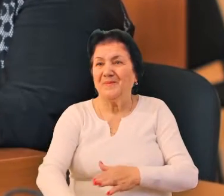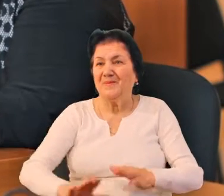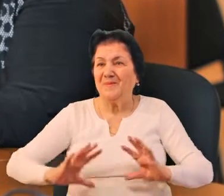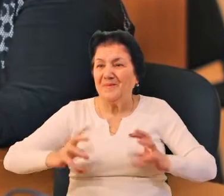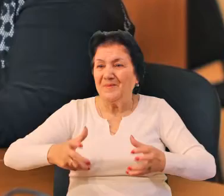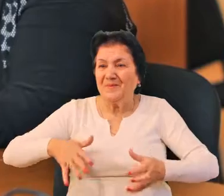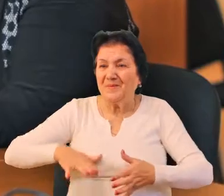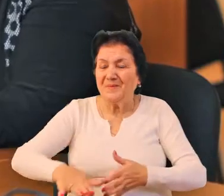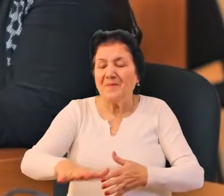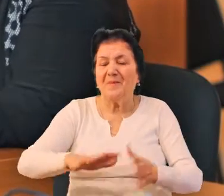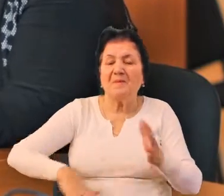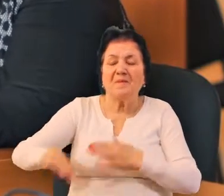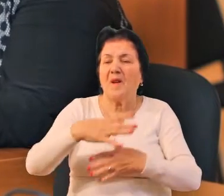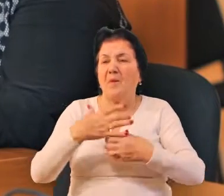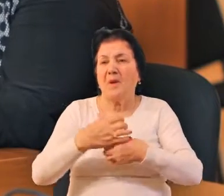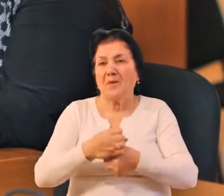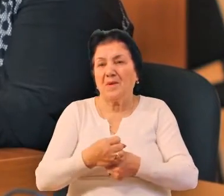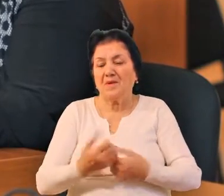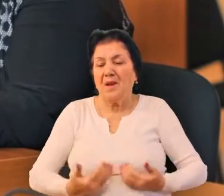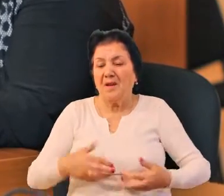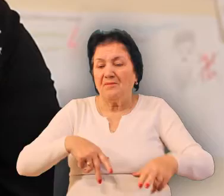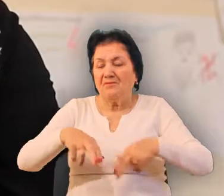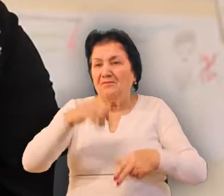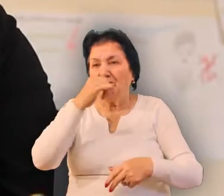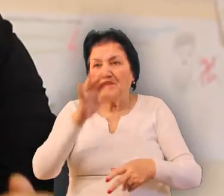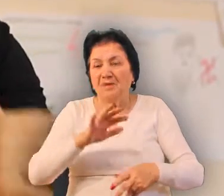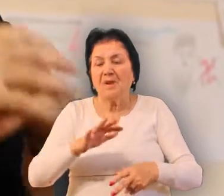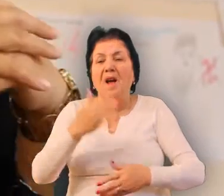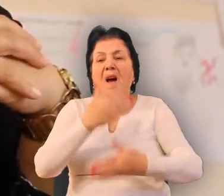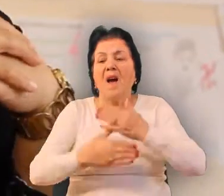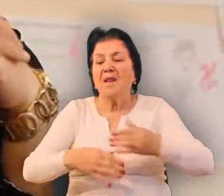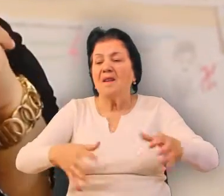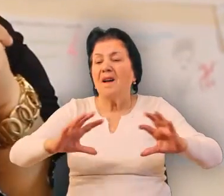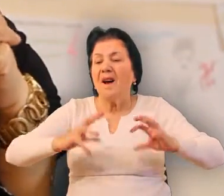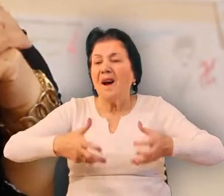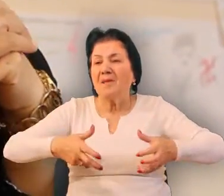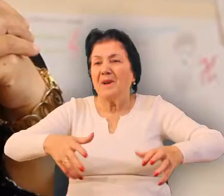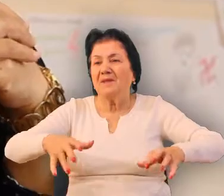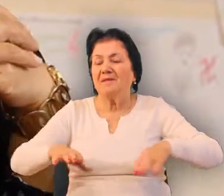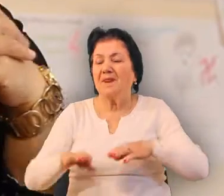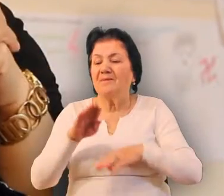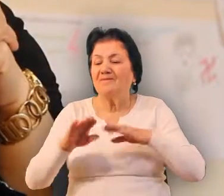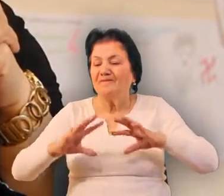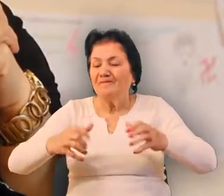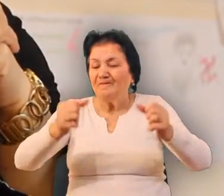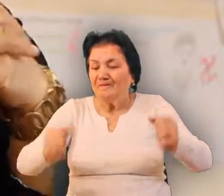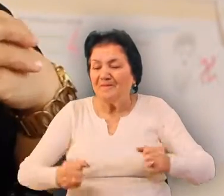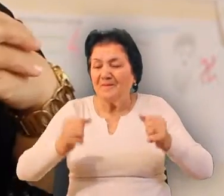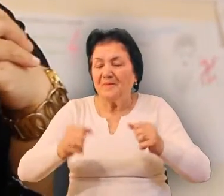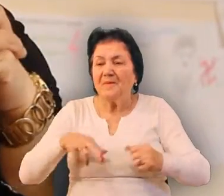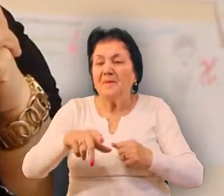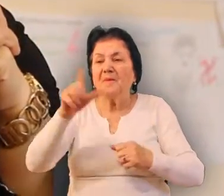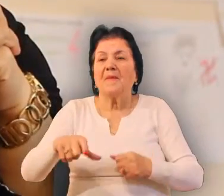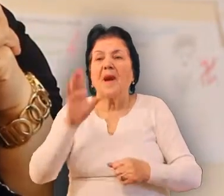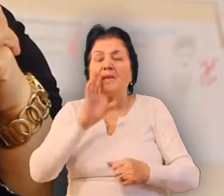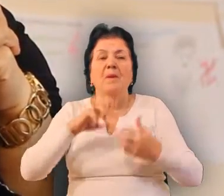hərəkətini məhdudlaşdırır, xüsusən əlil arabasında olan xanımlar üçün. Əslində, əlil arabasında olan xanımın problemi onun